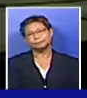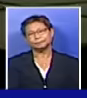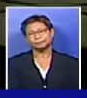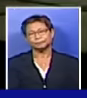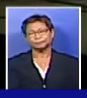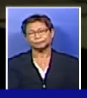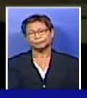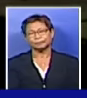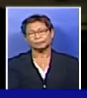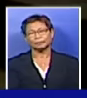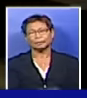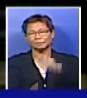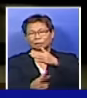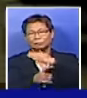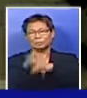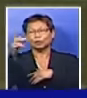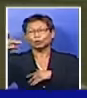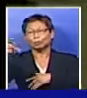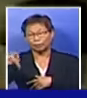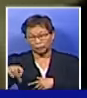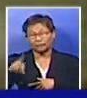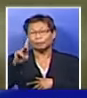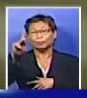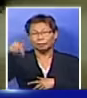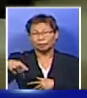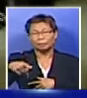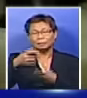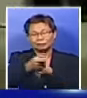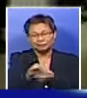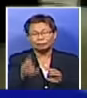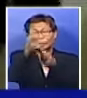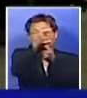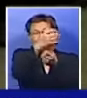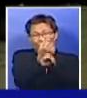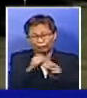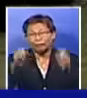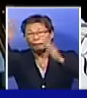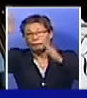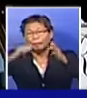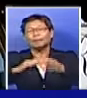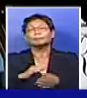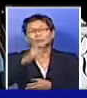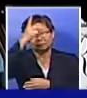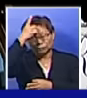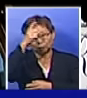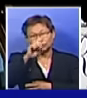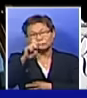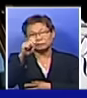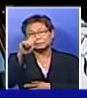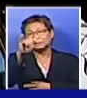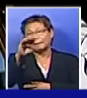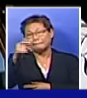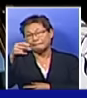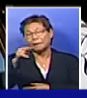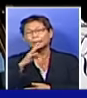berlangsung menurut timbalan ketua pengarah jabatan Bomba dan penyelamat Malaysia bahagan operasan Jah pihak